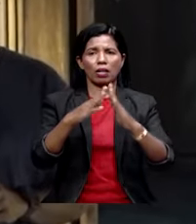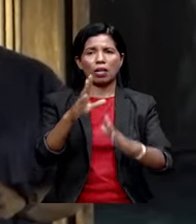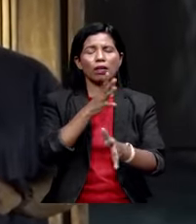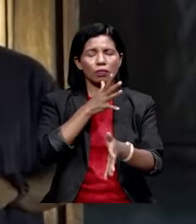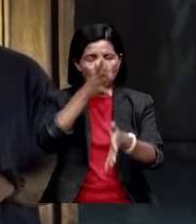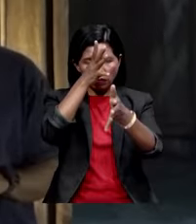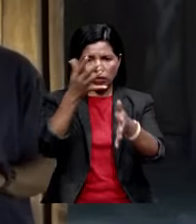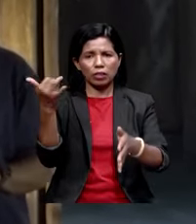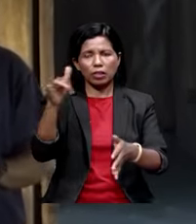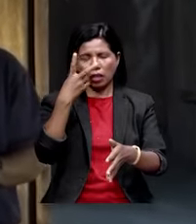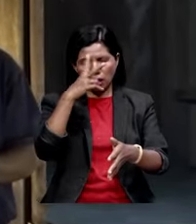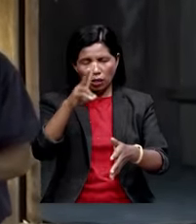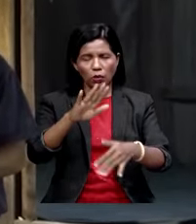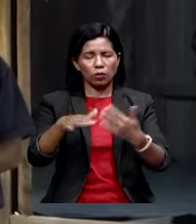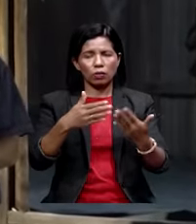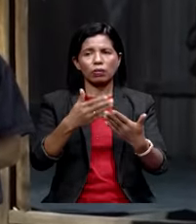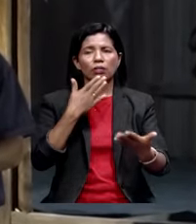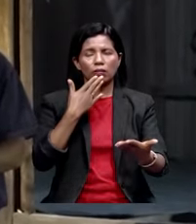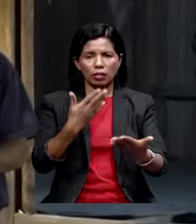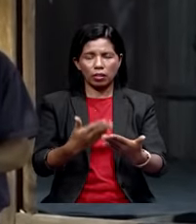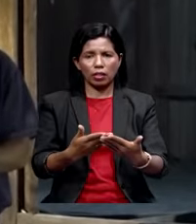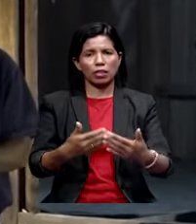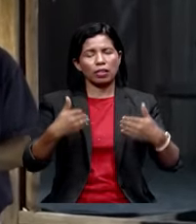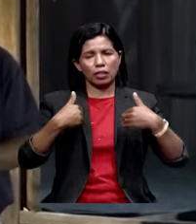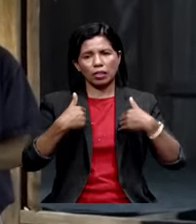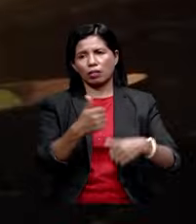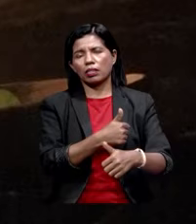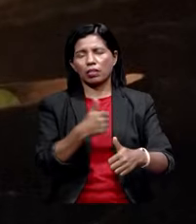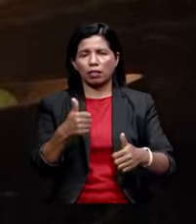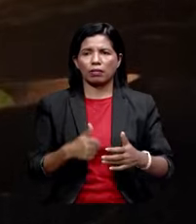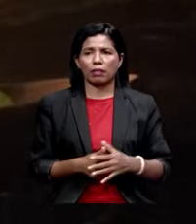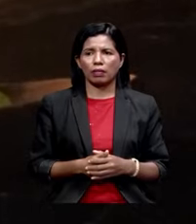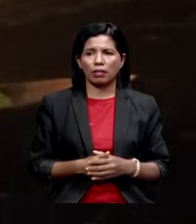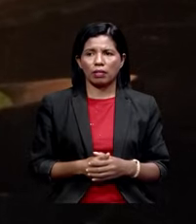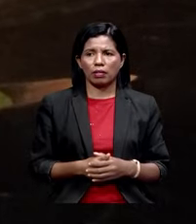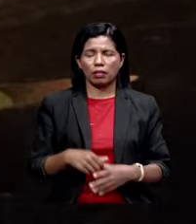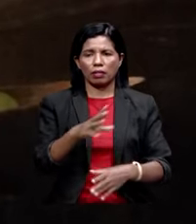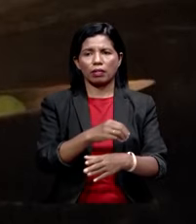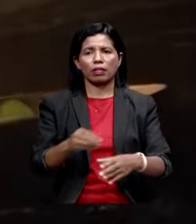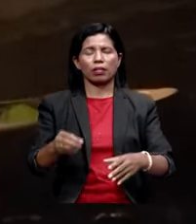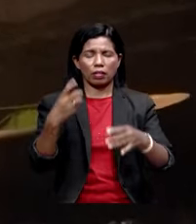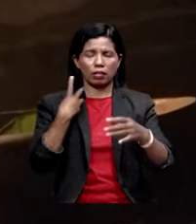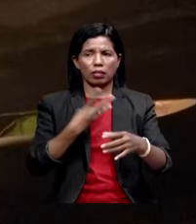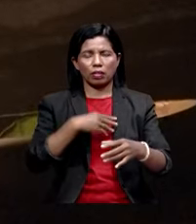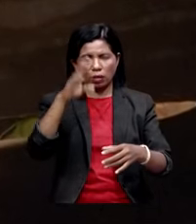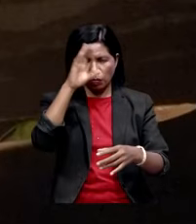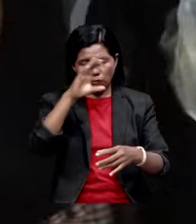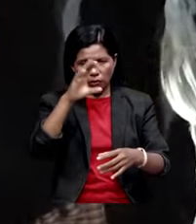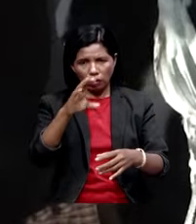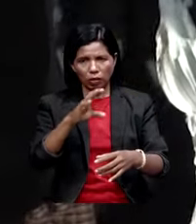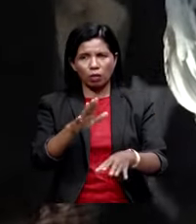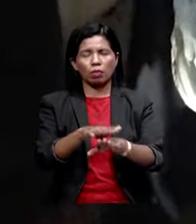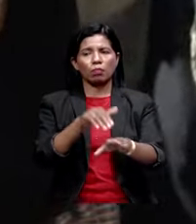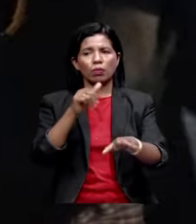dia ia buat balu maka ia sana kituang mes konsege buka tuir bolu tuir